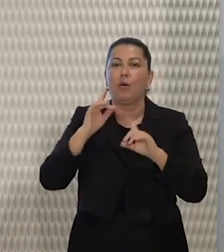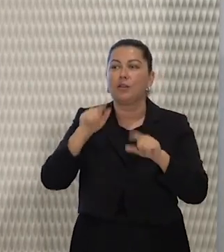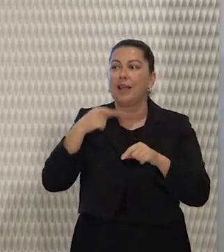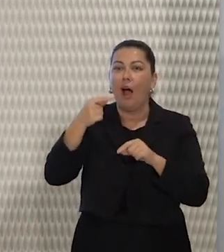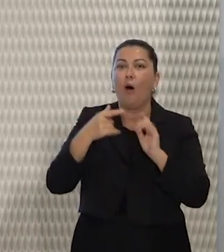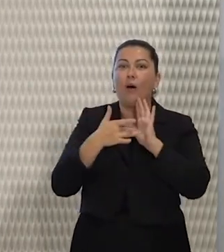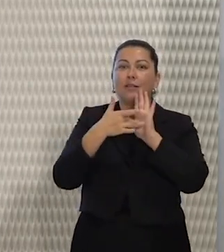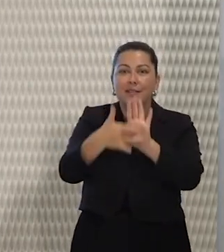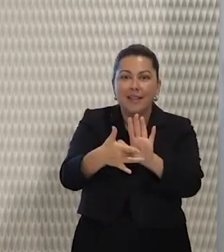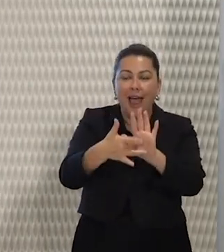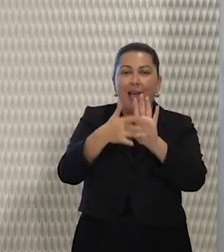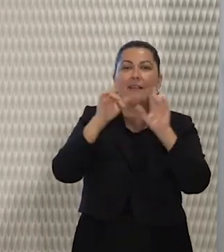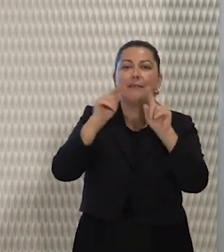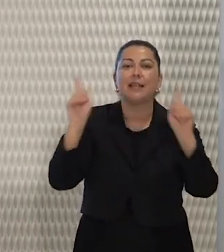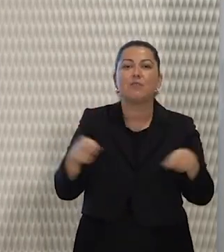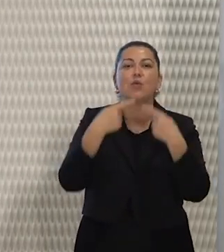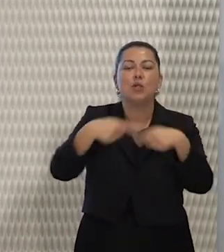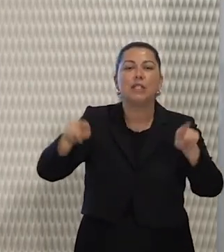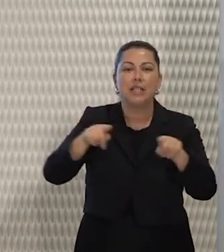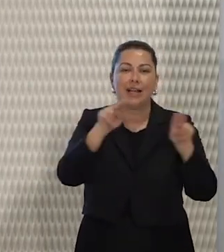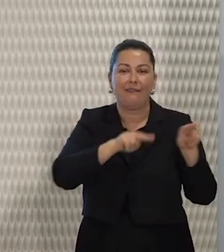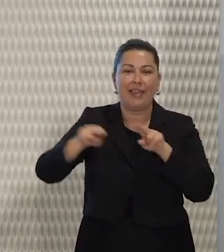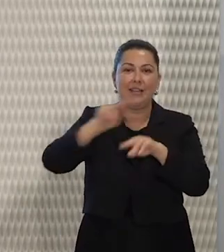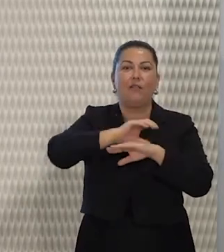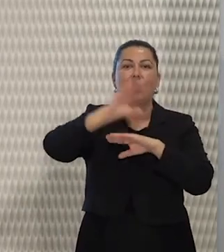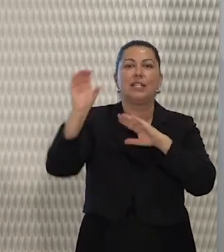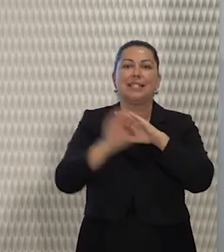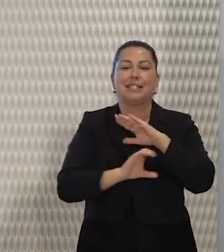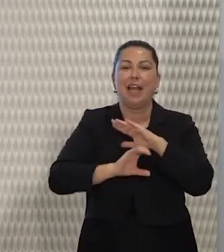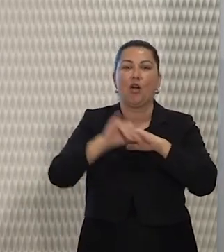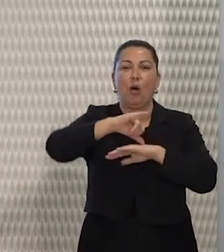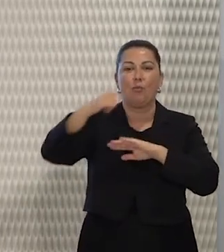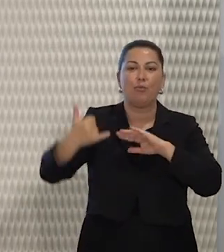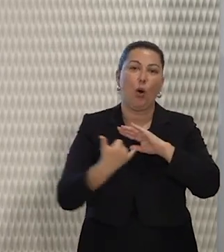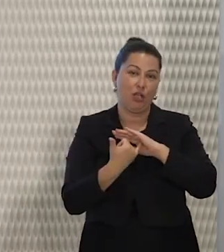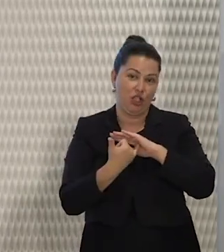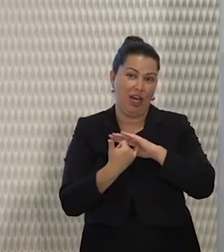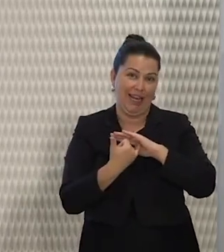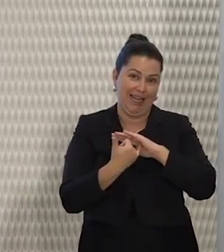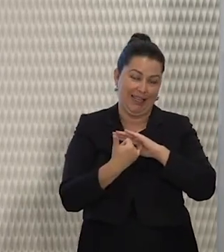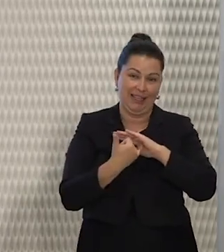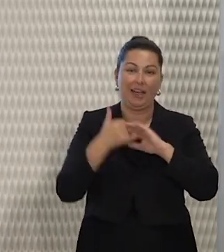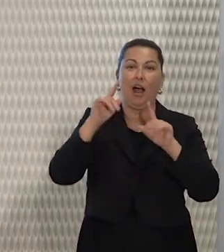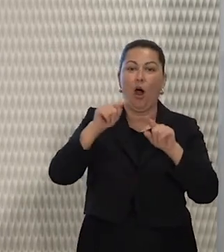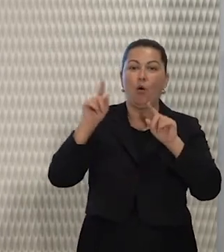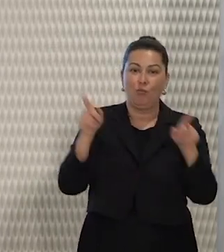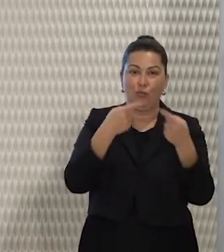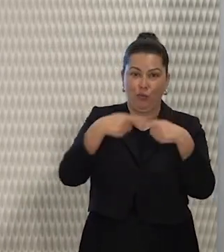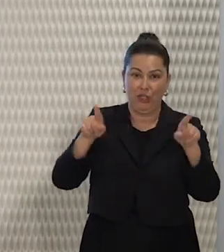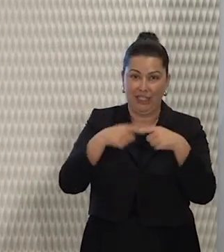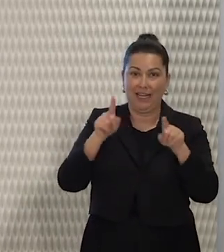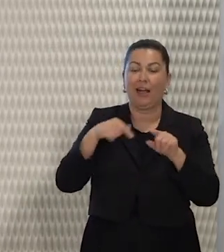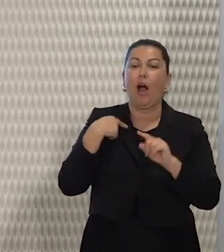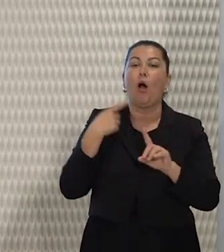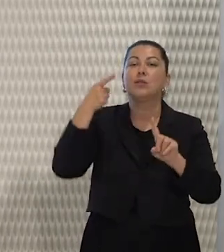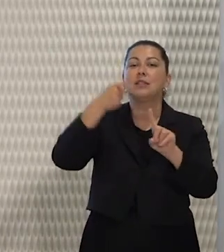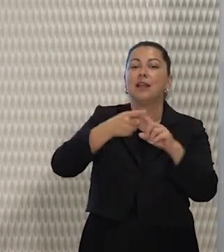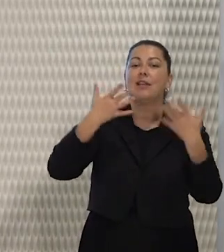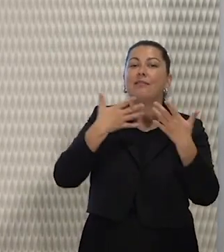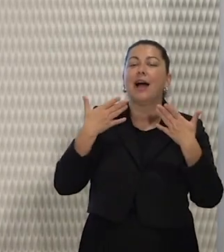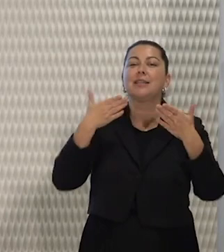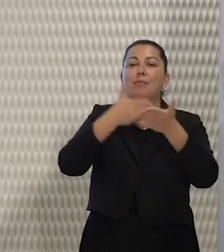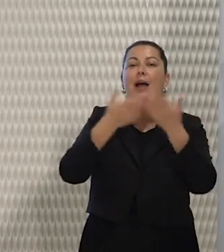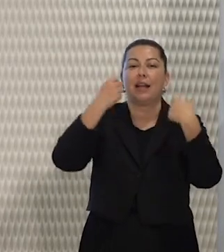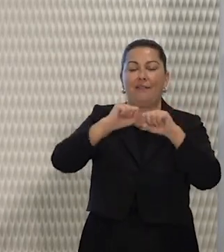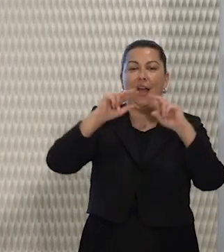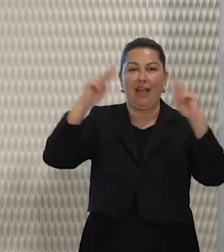untermalt musikalisch von der Zero Project Hymne, die extra mit dem Ziel geschrieben wurde, um eine barrierefreie